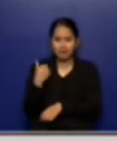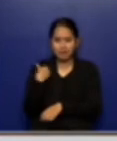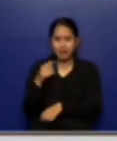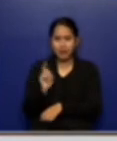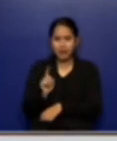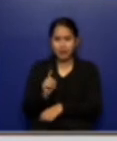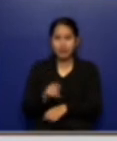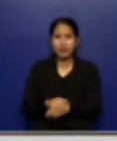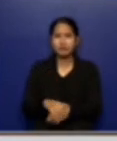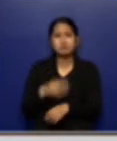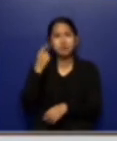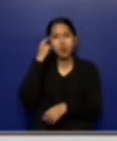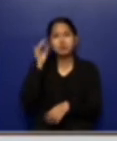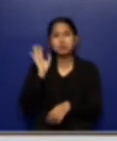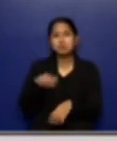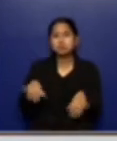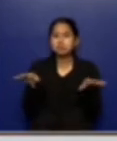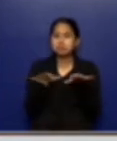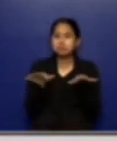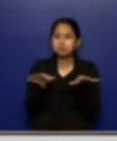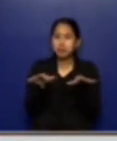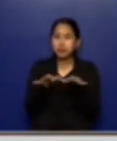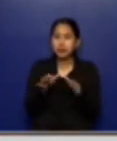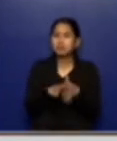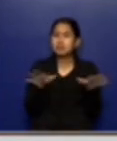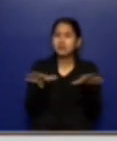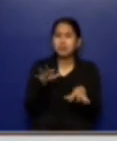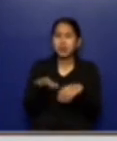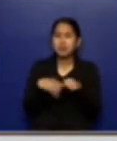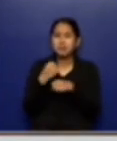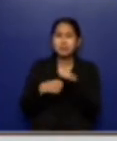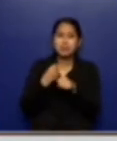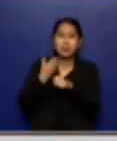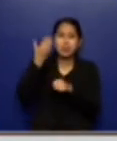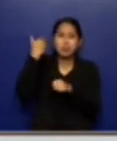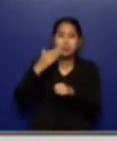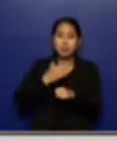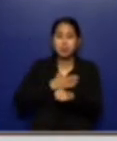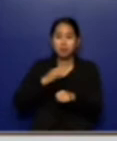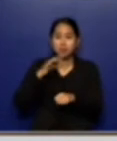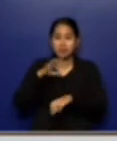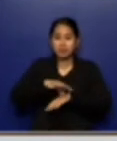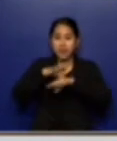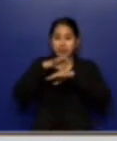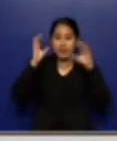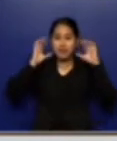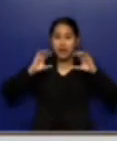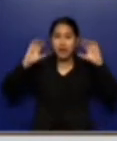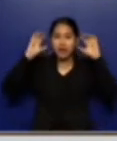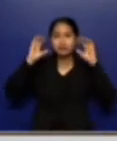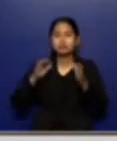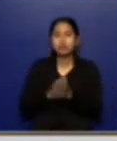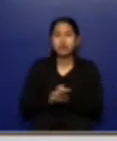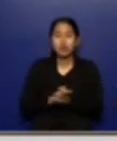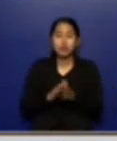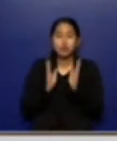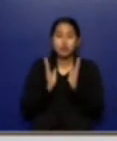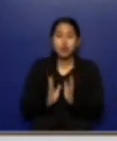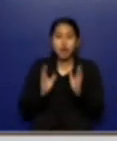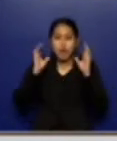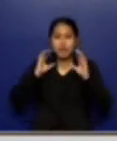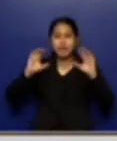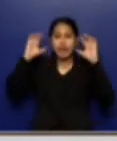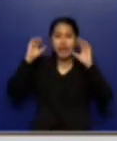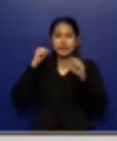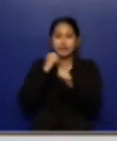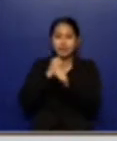ดว่าเป็นเรื่องปกติมาหลายปีแล้วครับตั้งแต่ผมรับราชการความคิดที่ข้าราชการประจำ